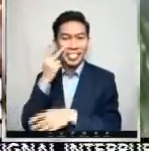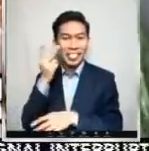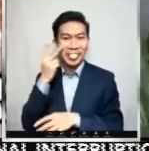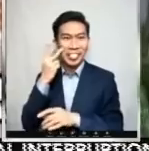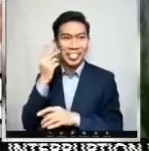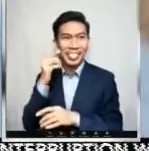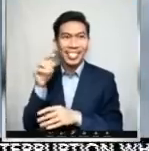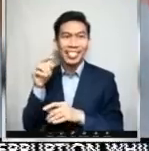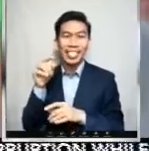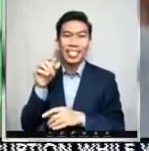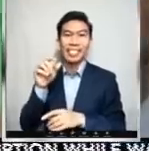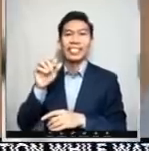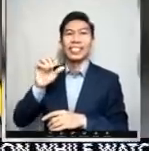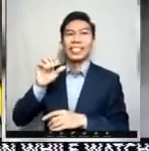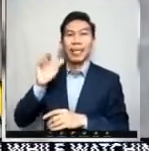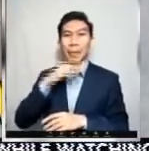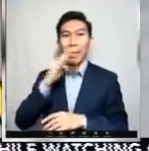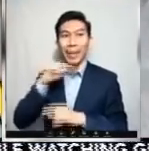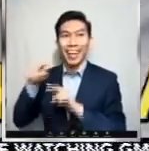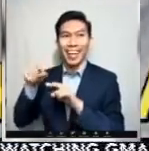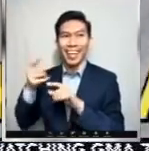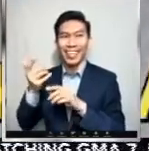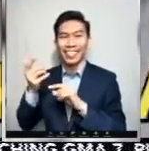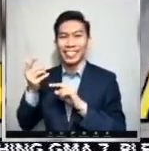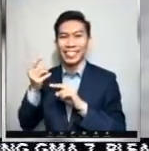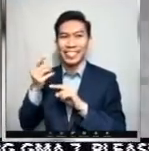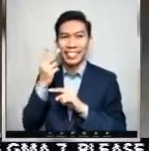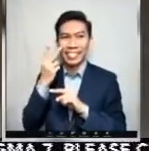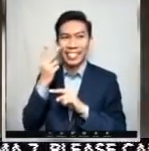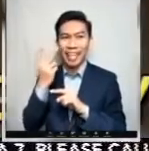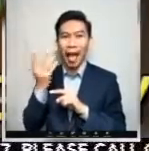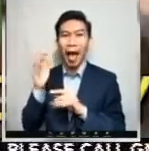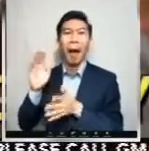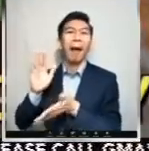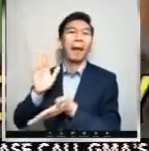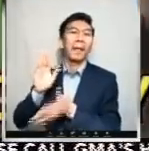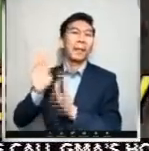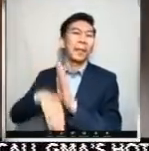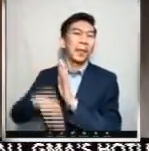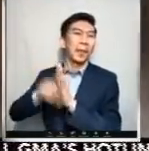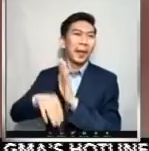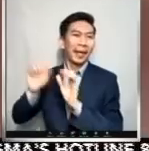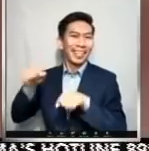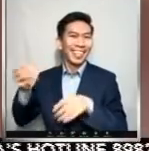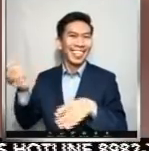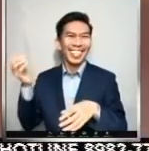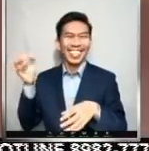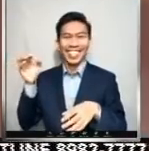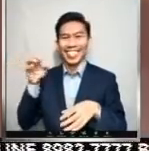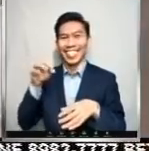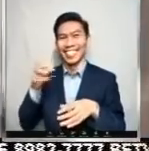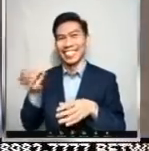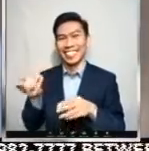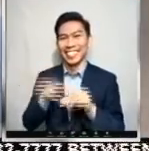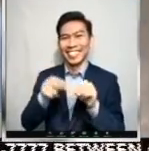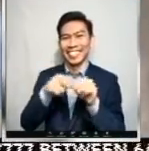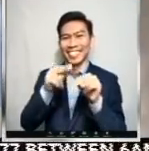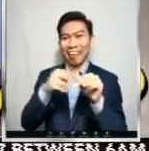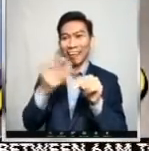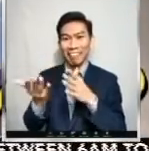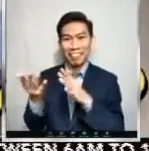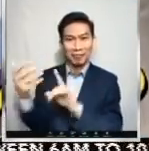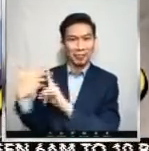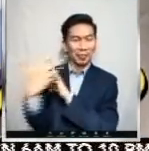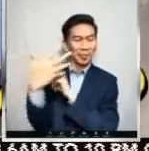Mami? Mura daw. Damihan mo na, dumakot ka na kaya. Hindi kaya nasa sales stock lang tayo ni Mami. At para sa